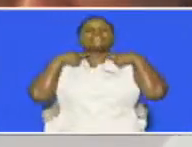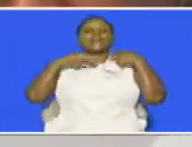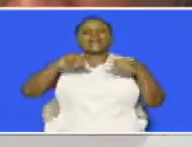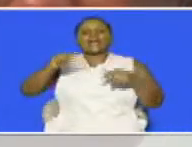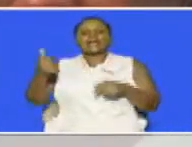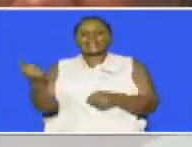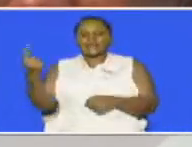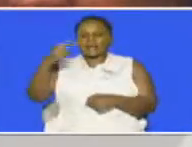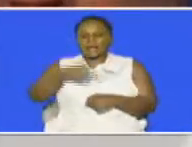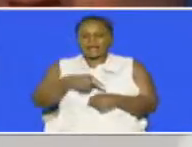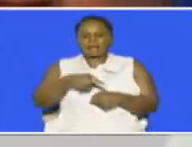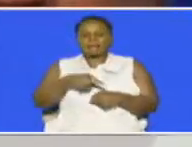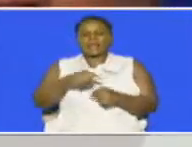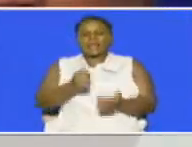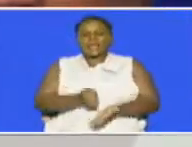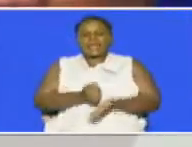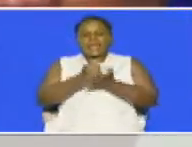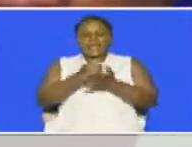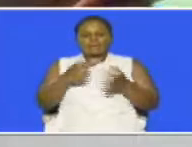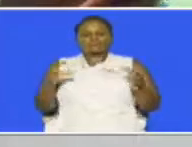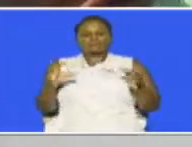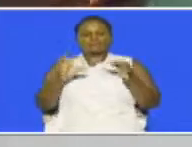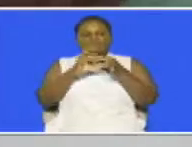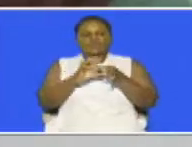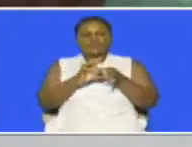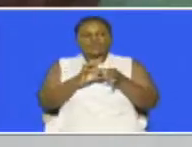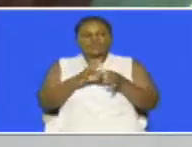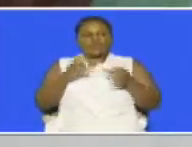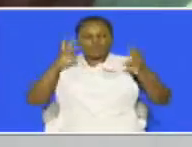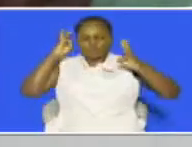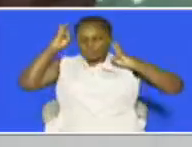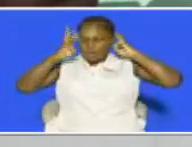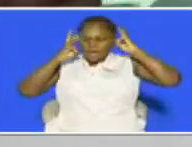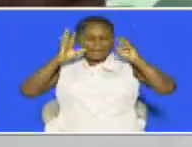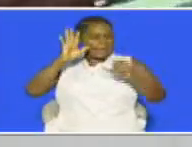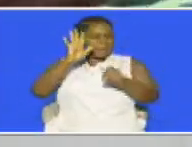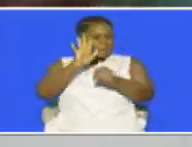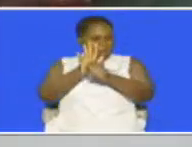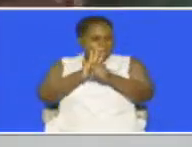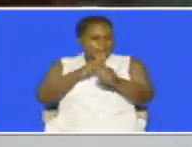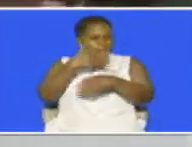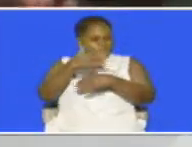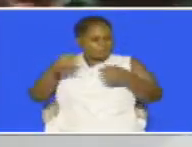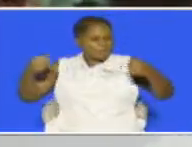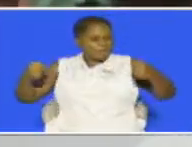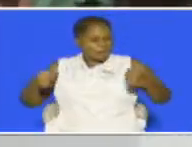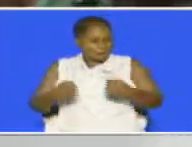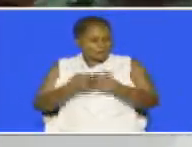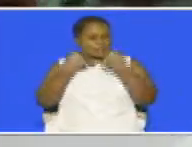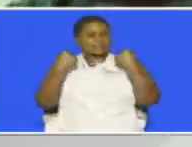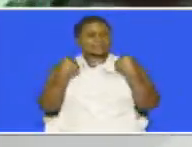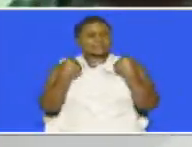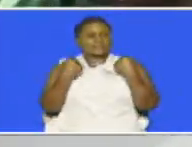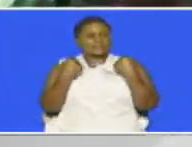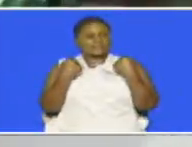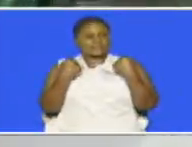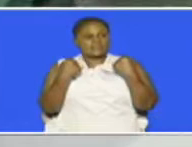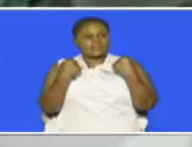wamekuja katuunganisha, ndio tumeunganishwa tumetoka. Tulikuwa na wasiwasi mingi baada ya hizo feri, hiyo